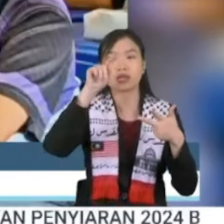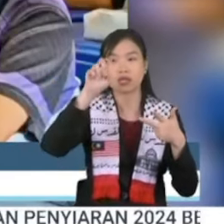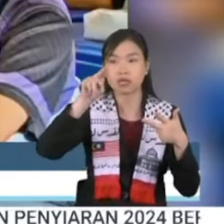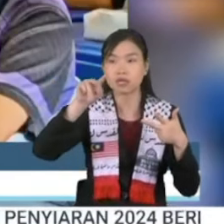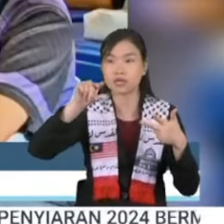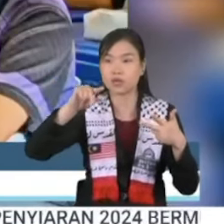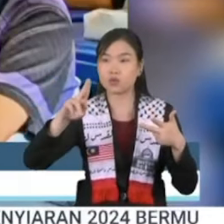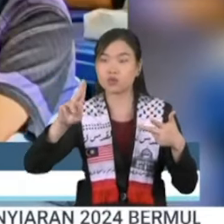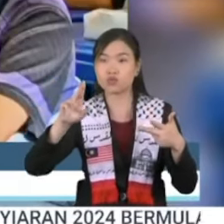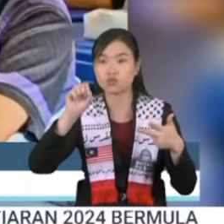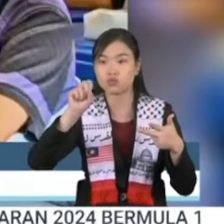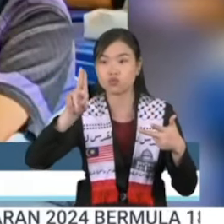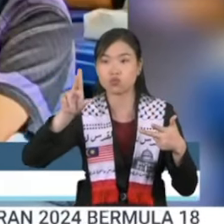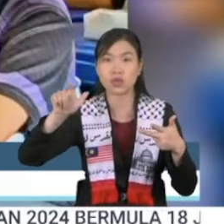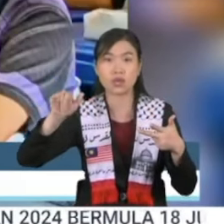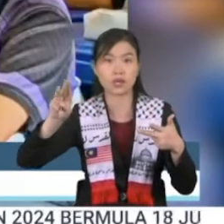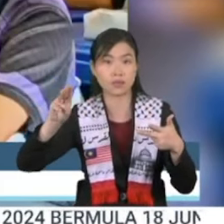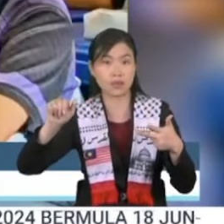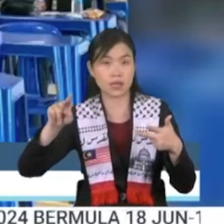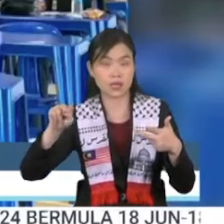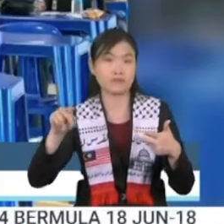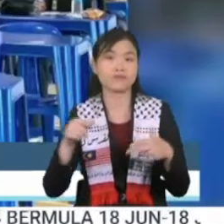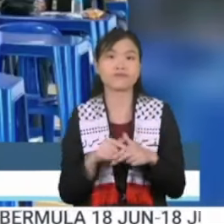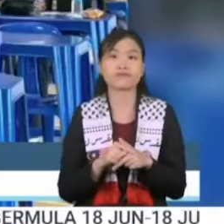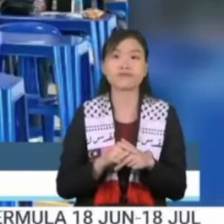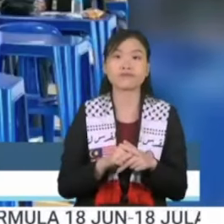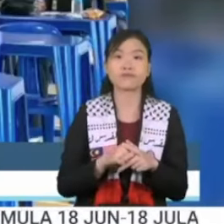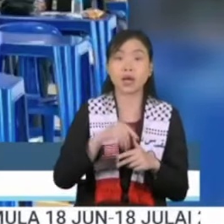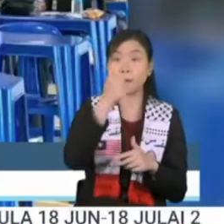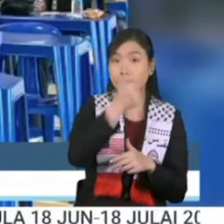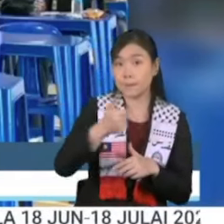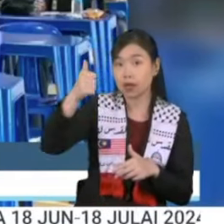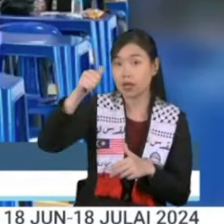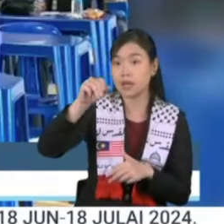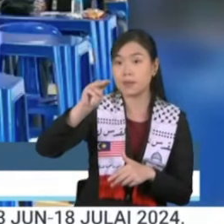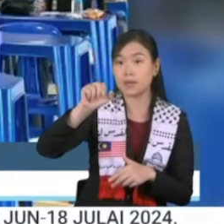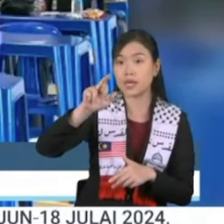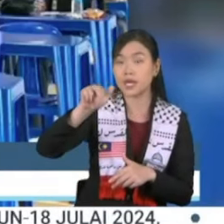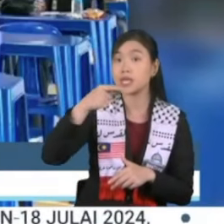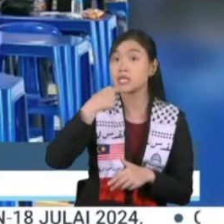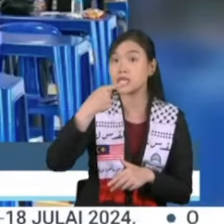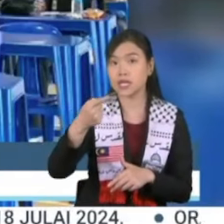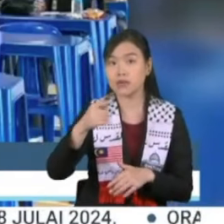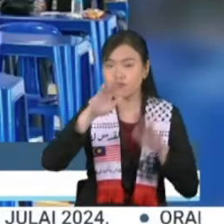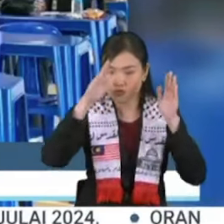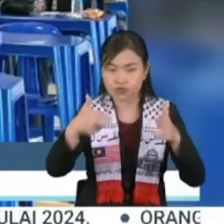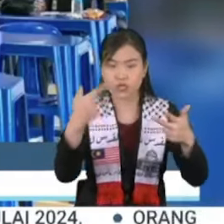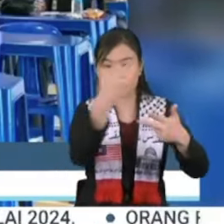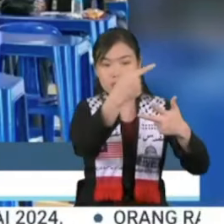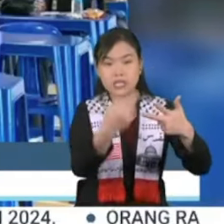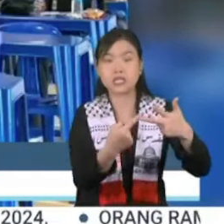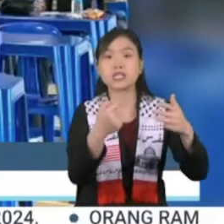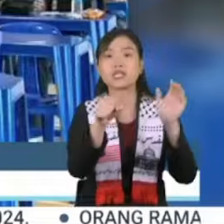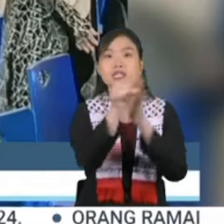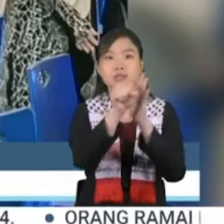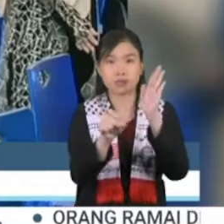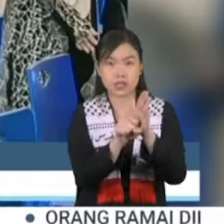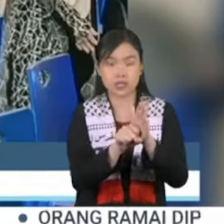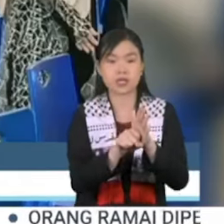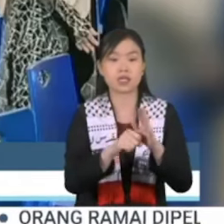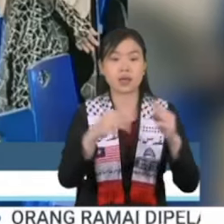Menurut pengarah Mara Perlis Muhammad Azam Jamaluddin, tumpuan diberikan kepada tiga subjek, matematik, sains dan bahasa